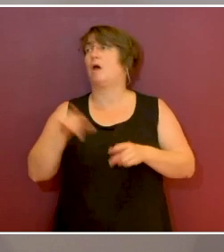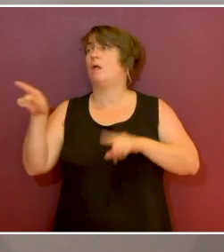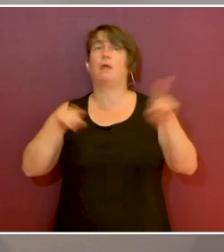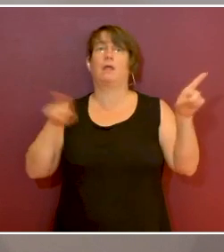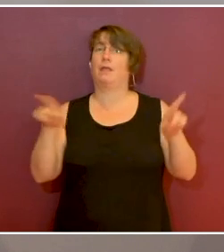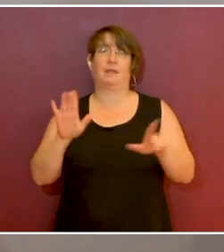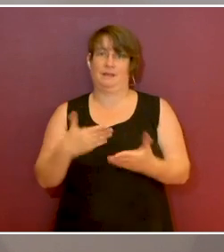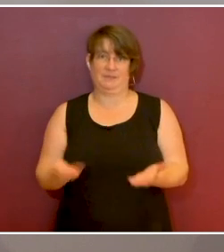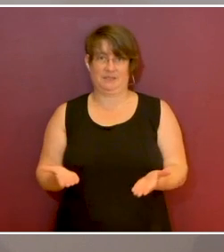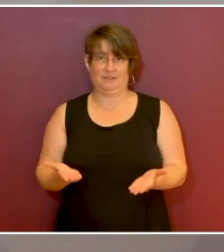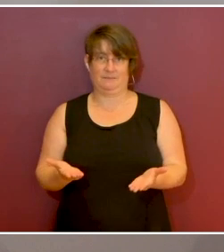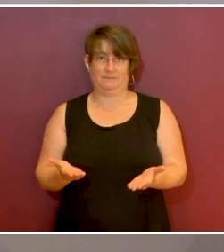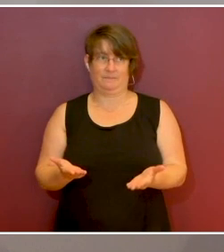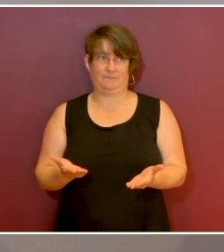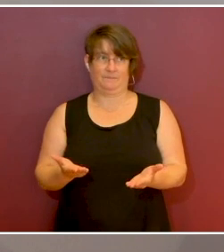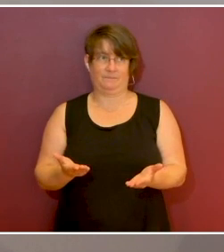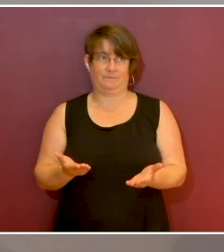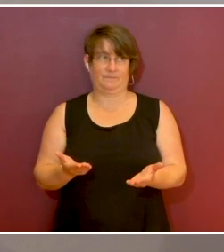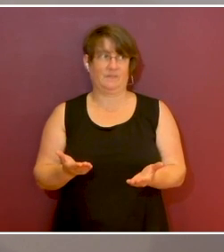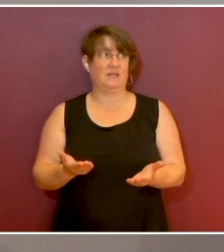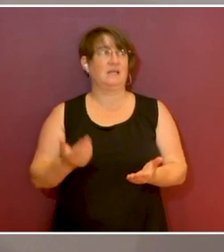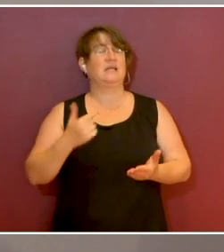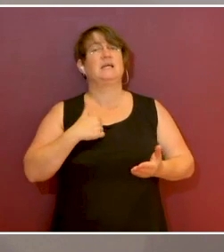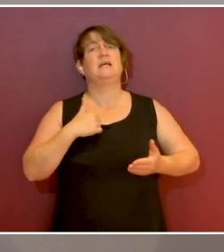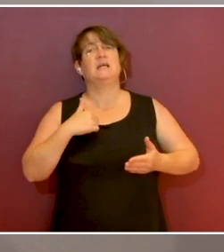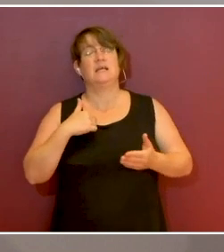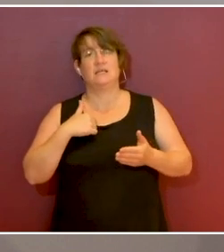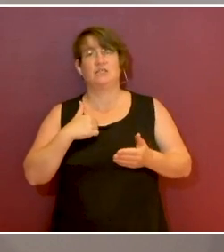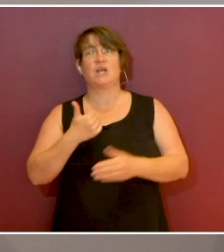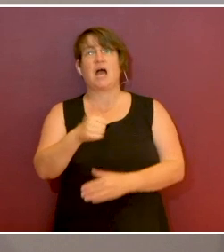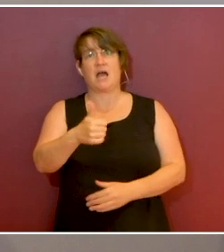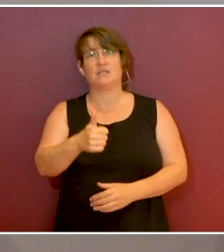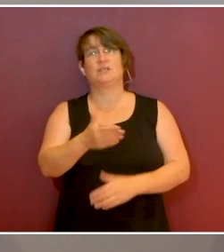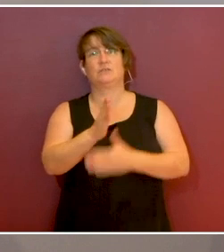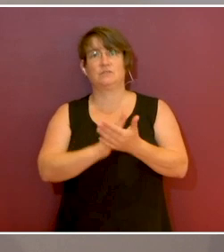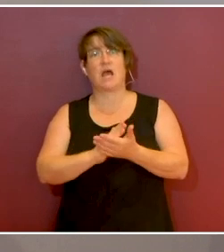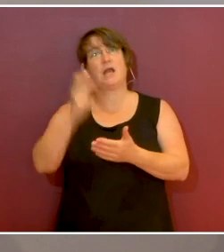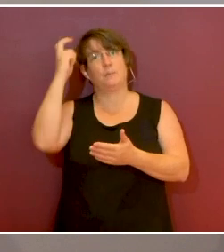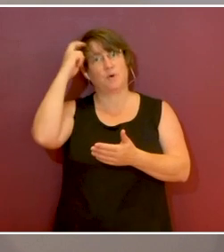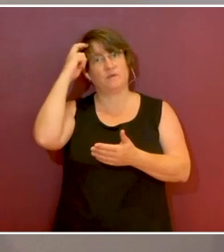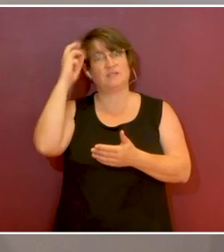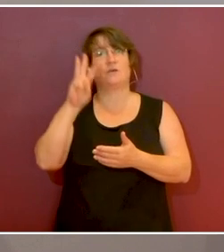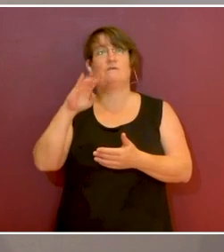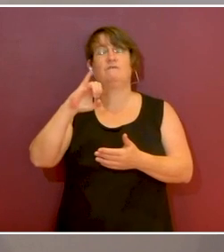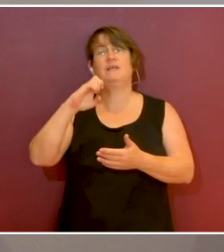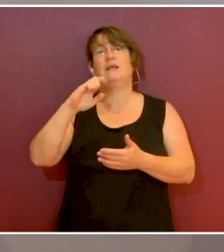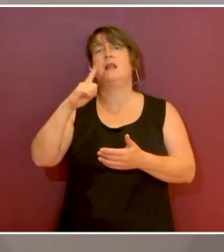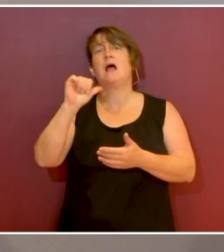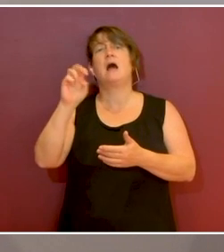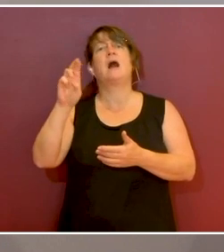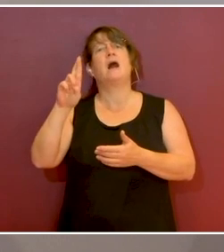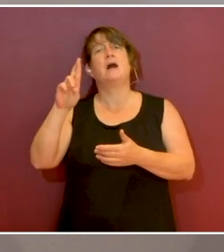Herr Foracci, ich teile die Einschätzung von Professor Wieler, der ja gesagt hat, er geht davon aus, dass Delta schon in mehr als 50% der Fälle